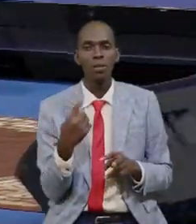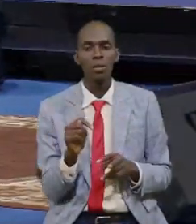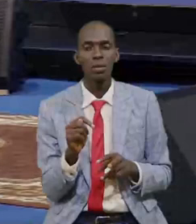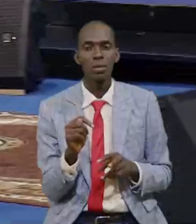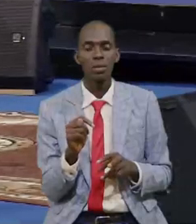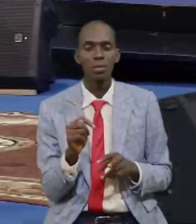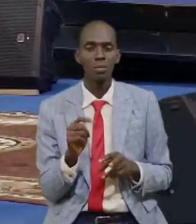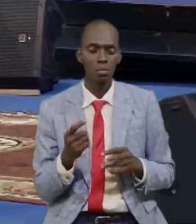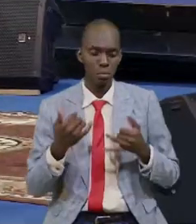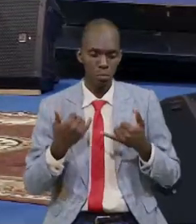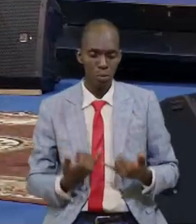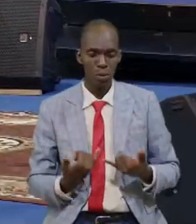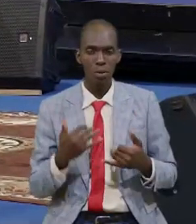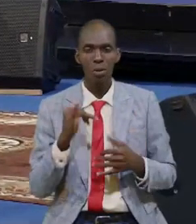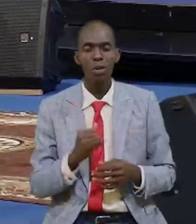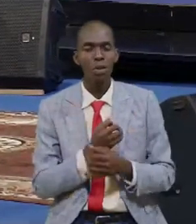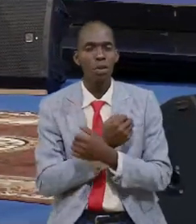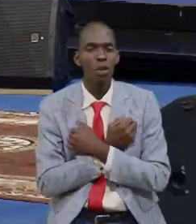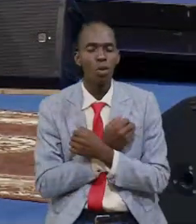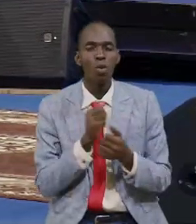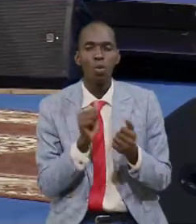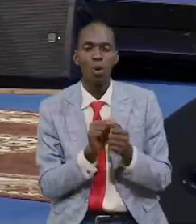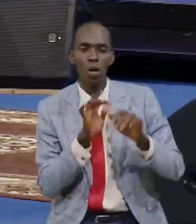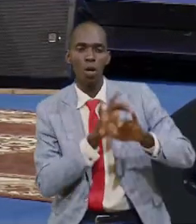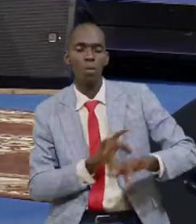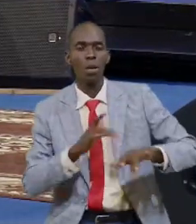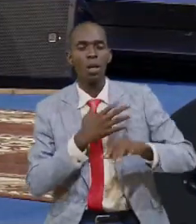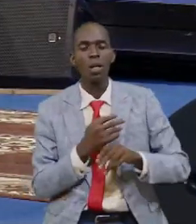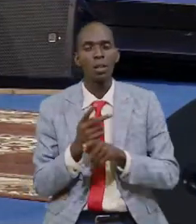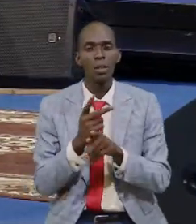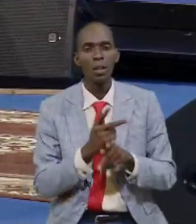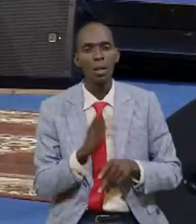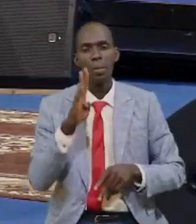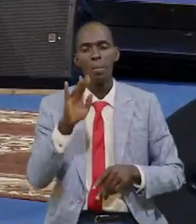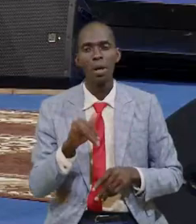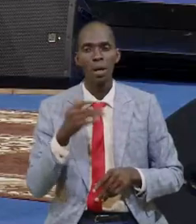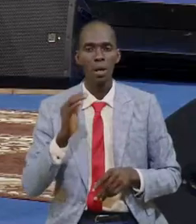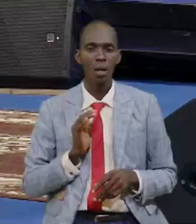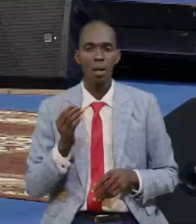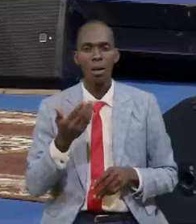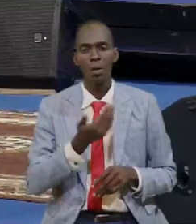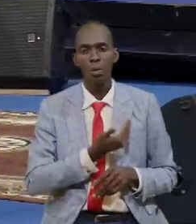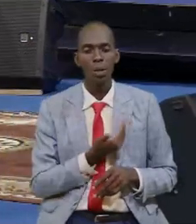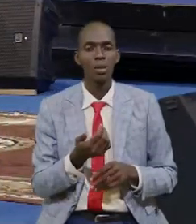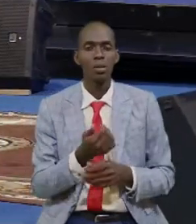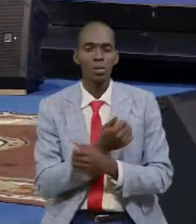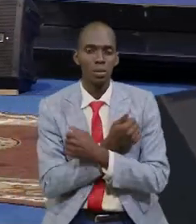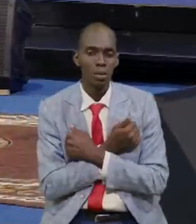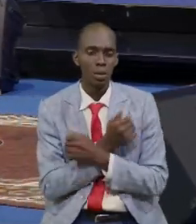vous êtes actuellement aimé avec compassion et avec soin par notre cher